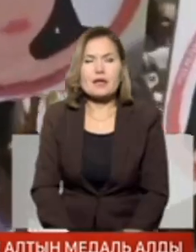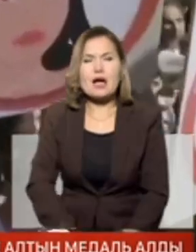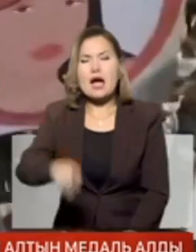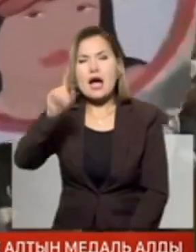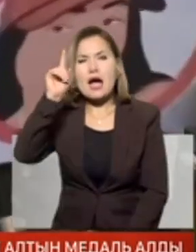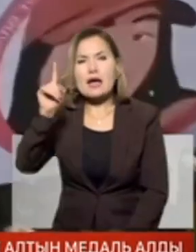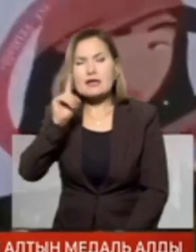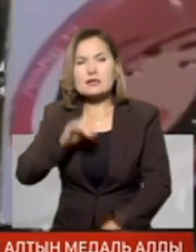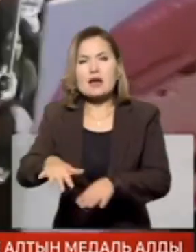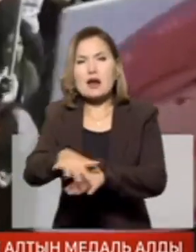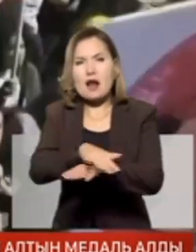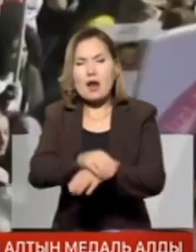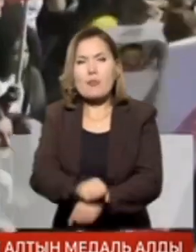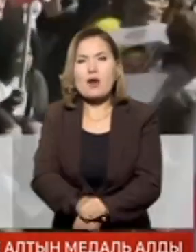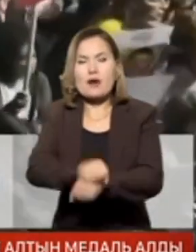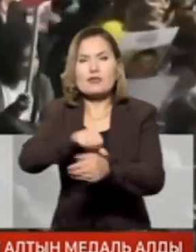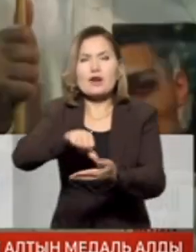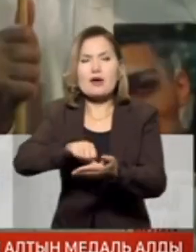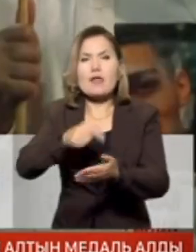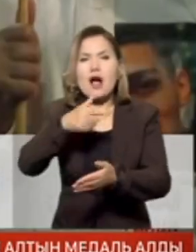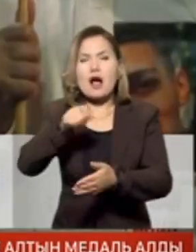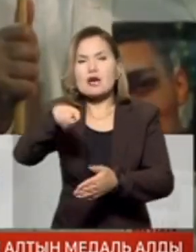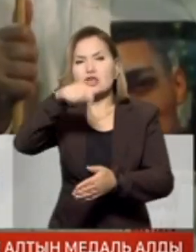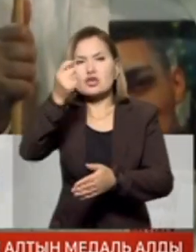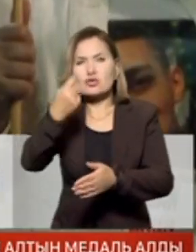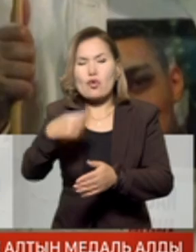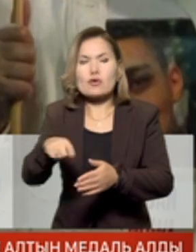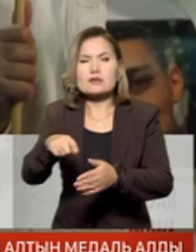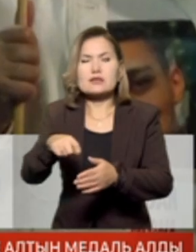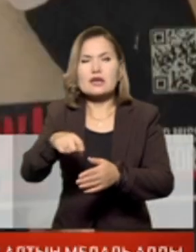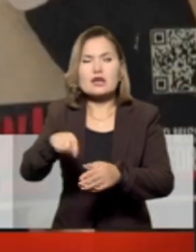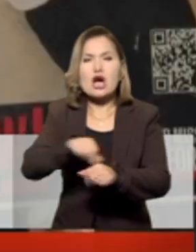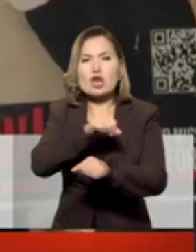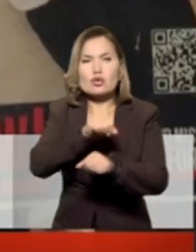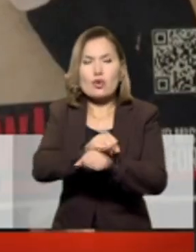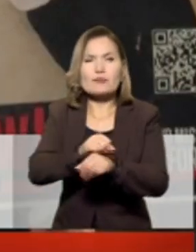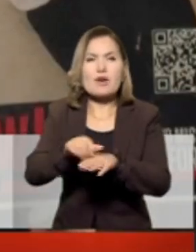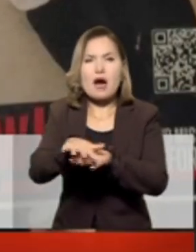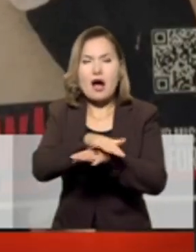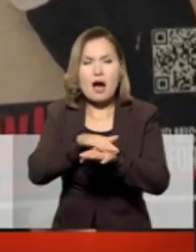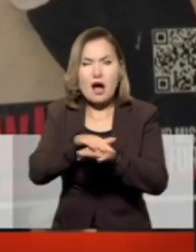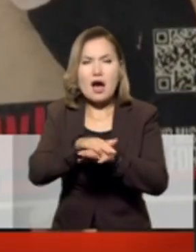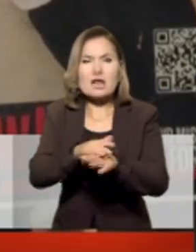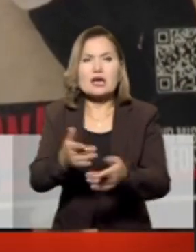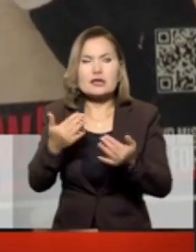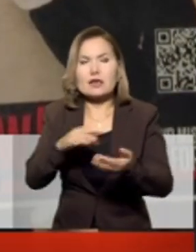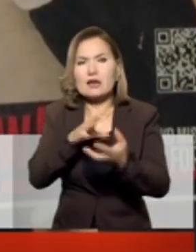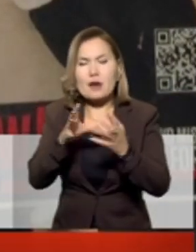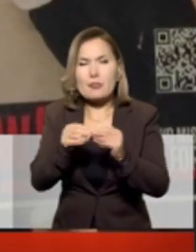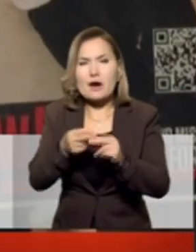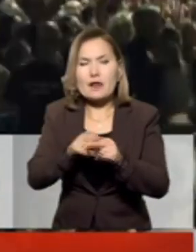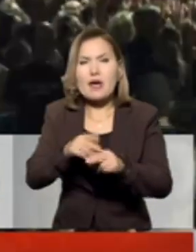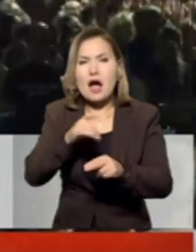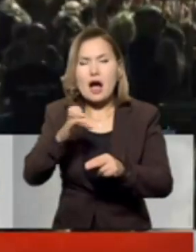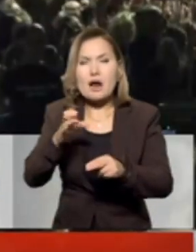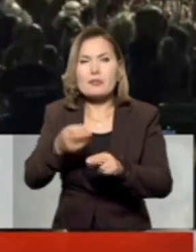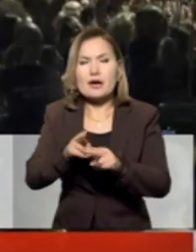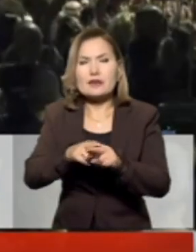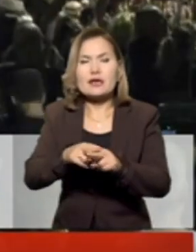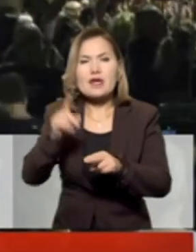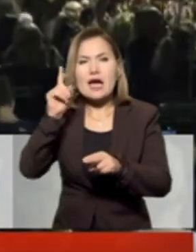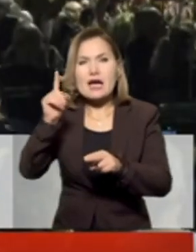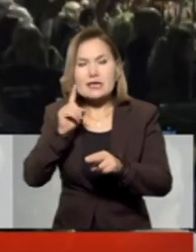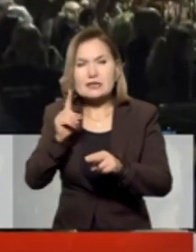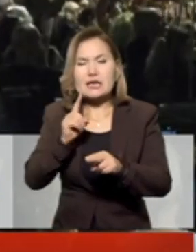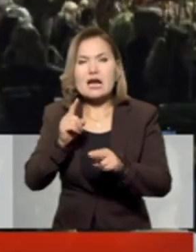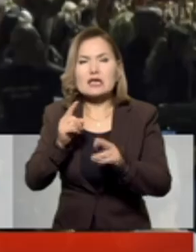İzrail tırgındar çirge şıp Gazada atısı toqtatıp kepildegilerde bosatıp talep etti. Ayta kese Hamas pıldır Kazan'nın 7'sinde İzrail'e şabul